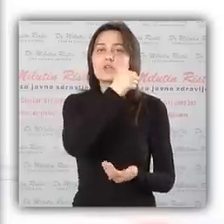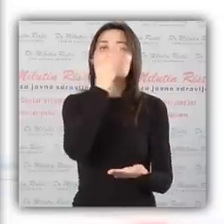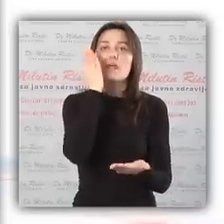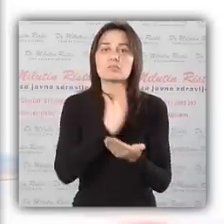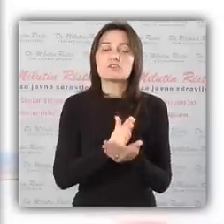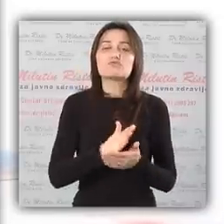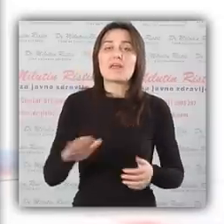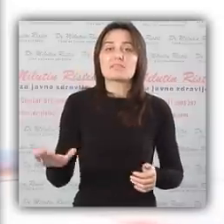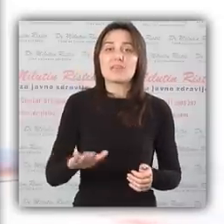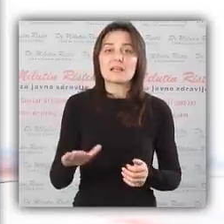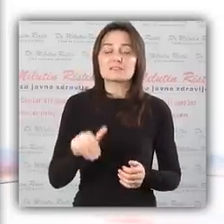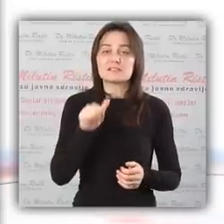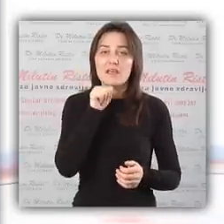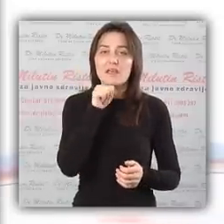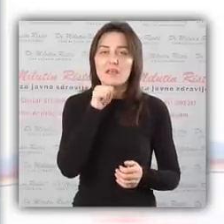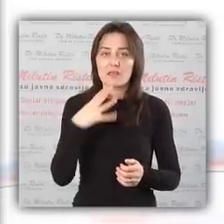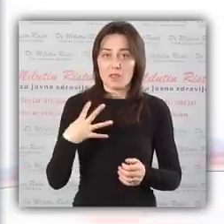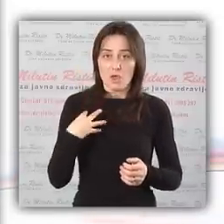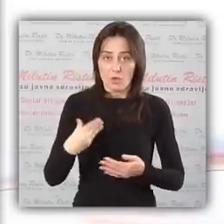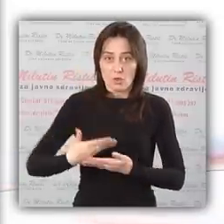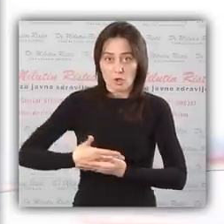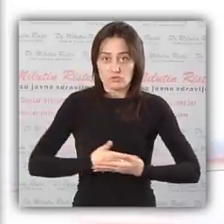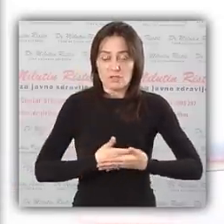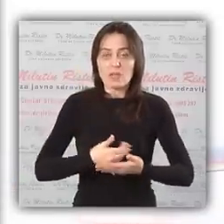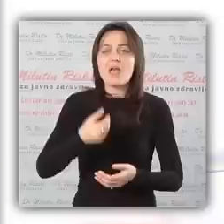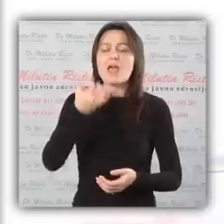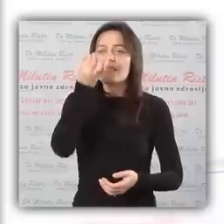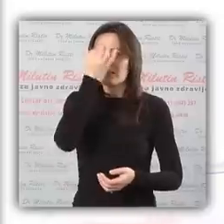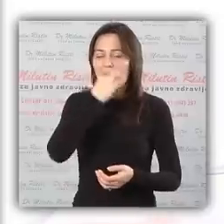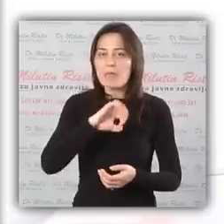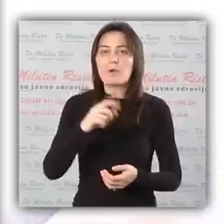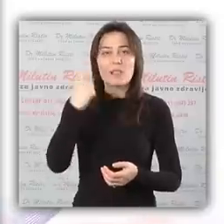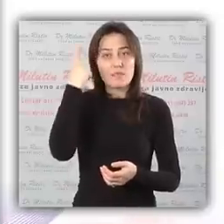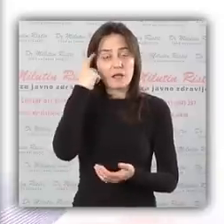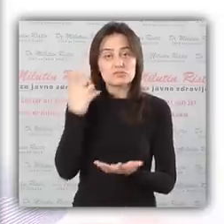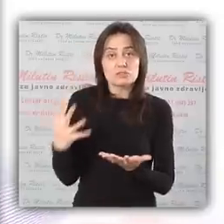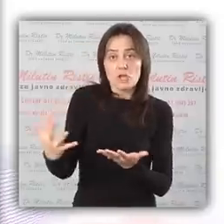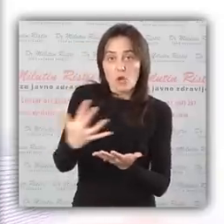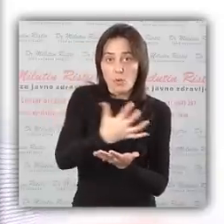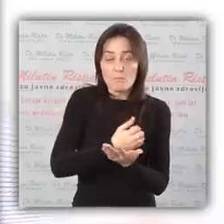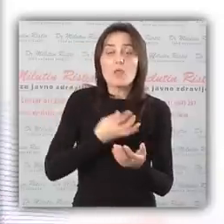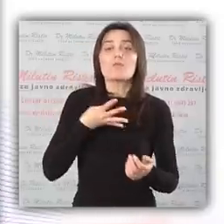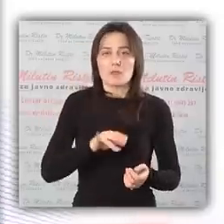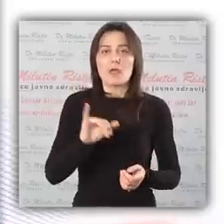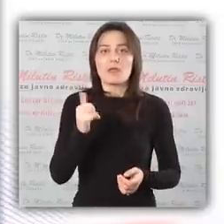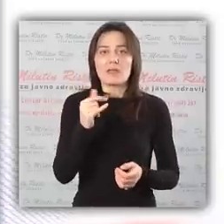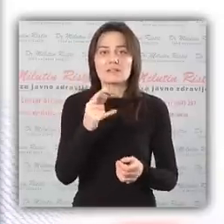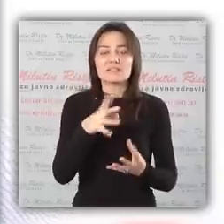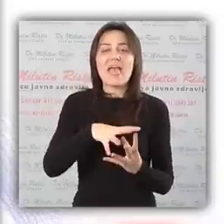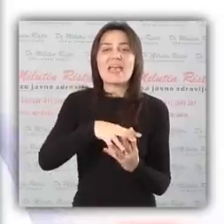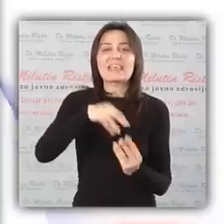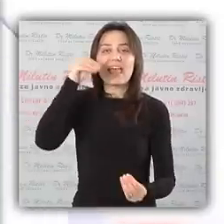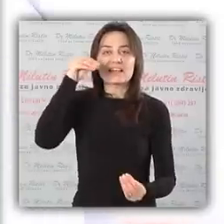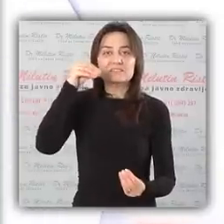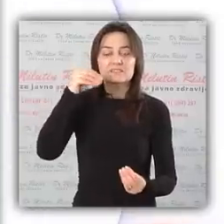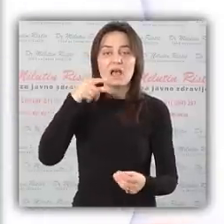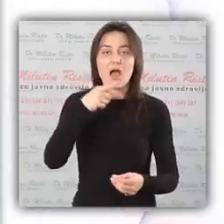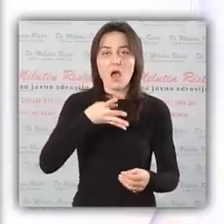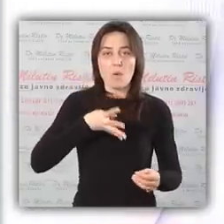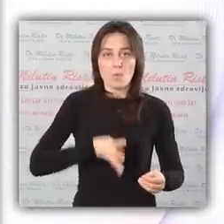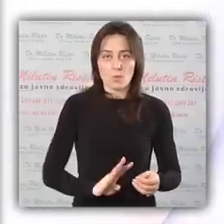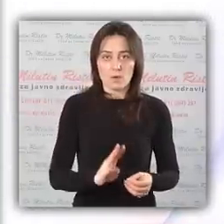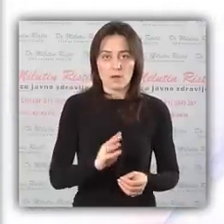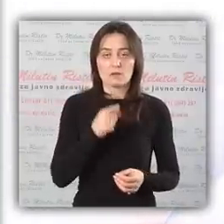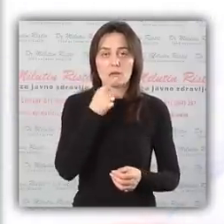analizu. Što se tiče dece i odojčadi, najbolji način za sakupljanje uzoraka urina jesu urin